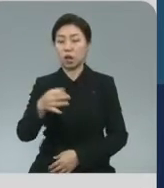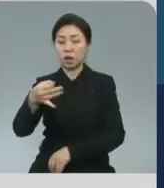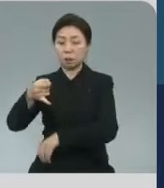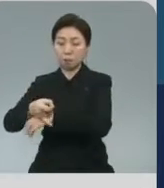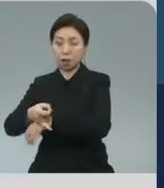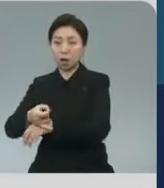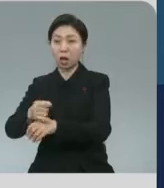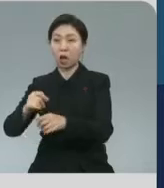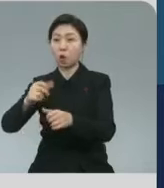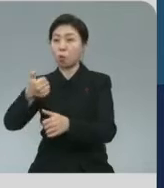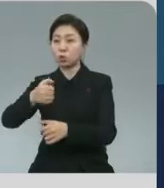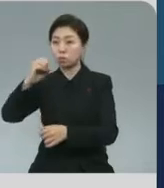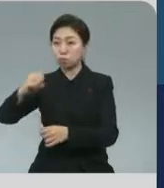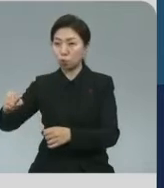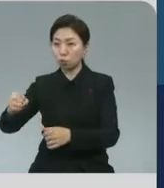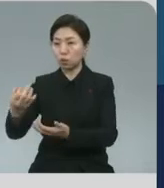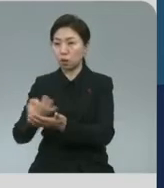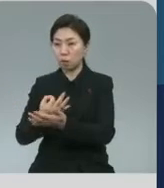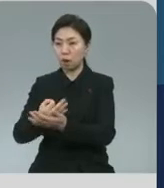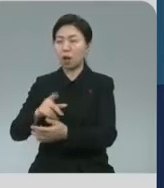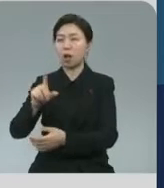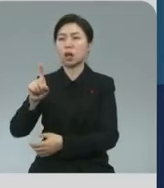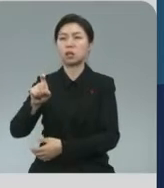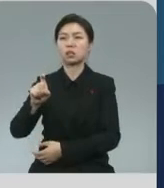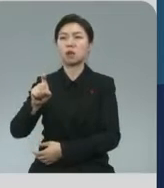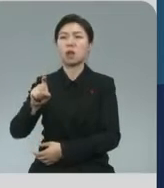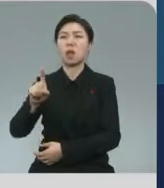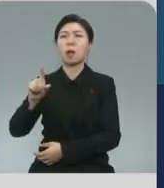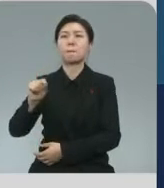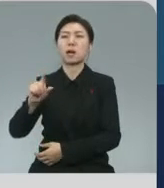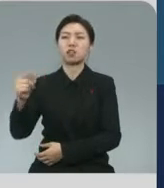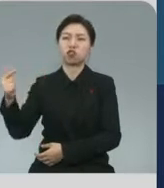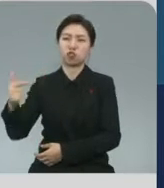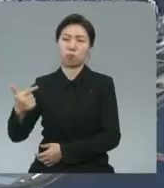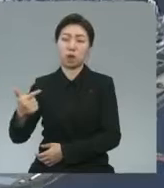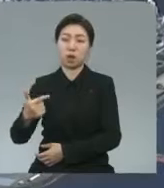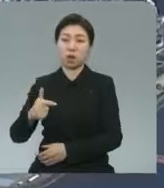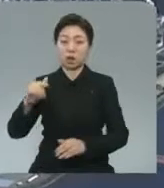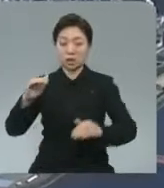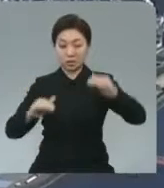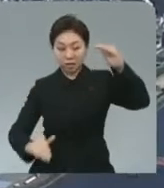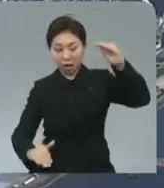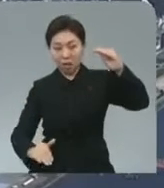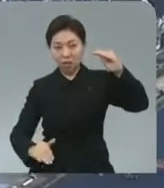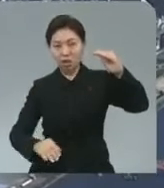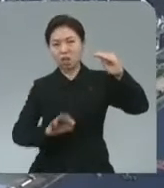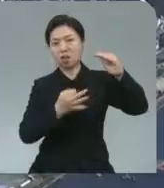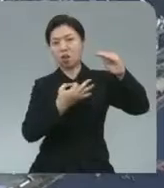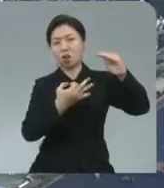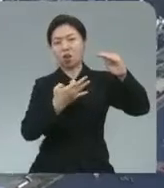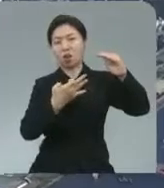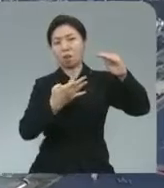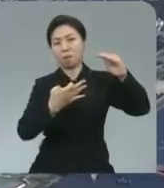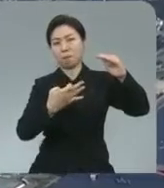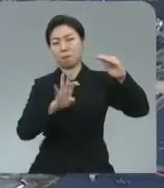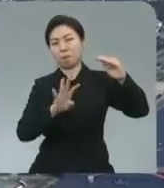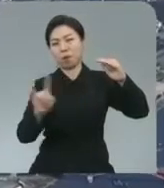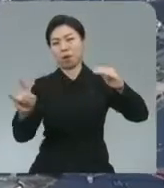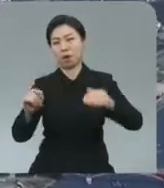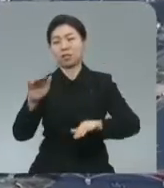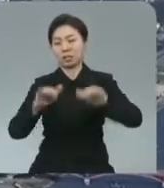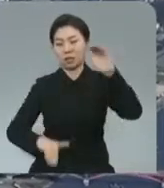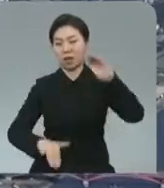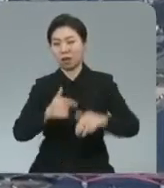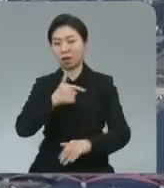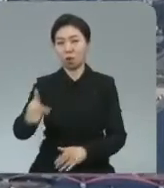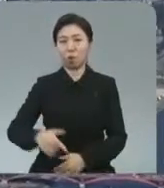达 15.32 万欧元，收入下游 50% 人的收入占整体收入的 16%， 人均